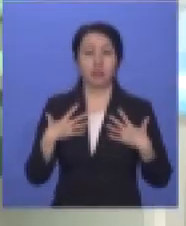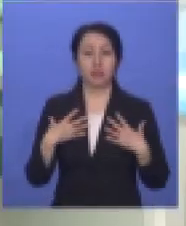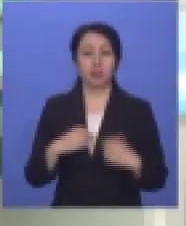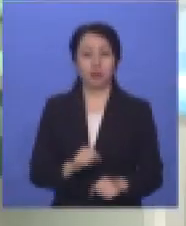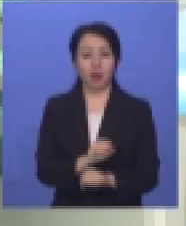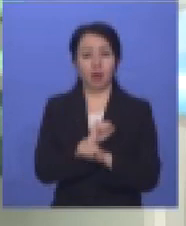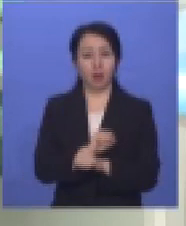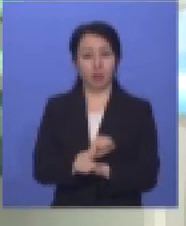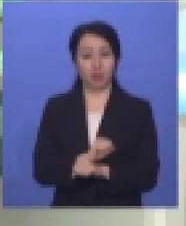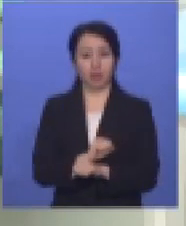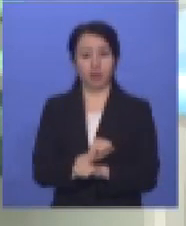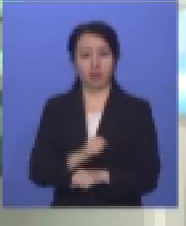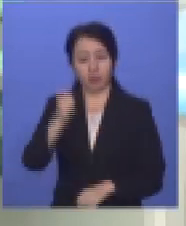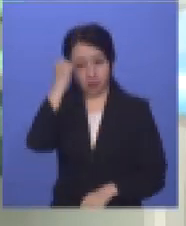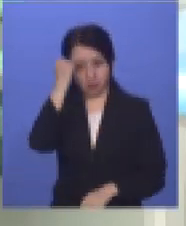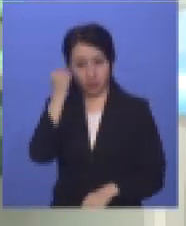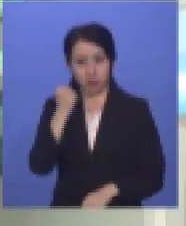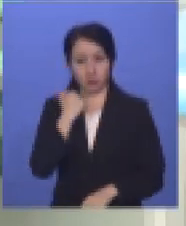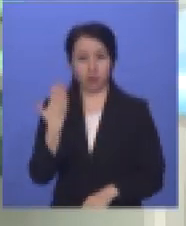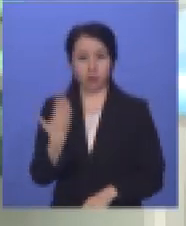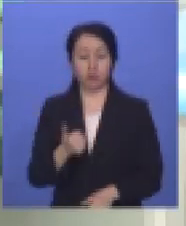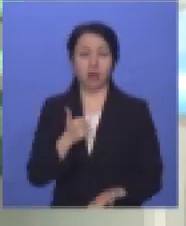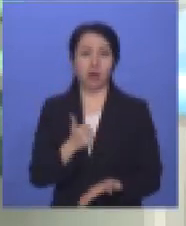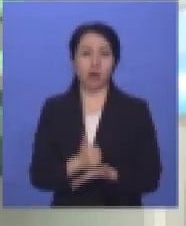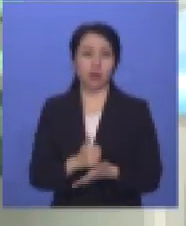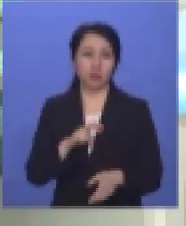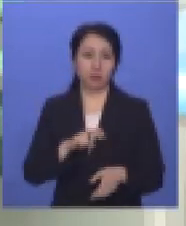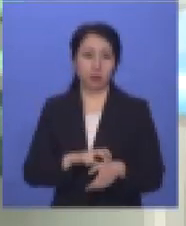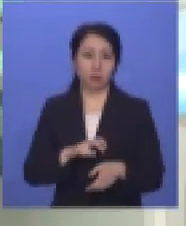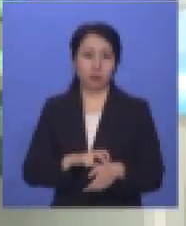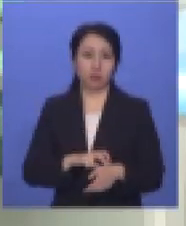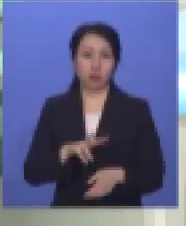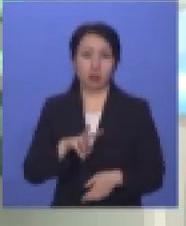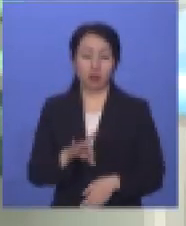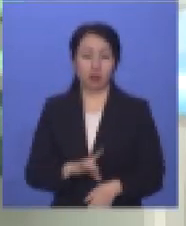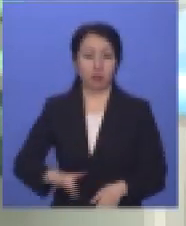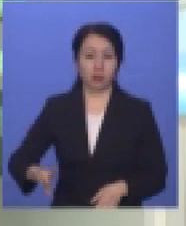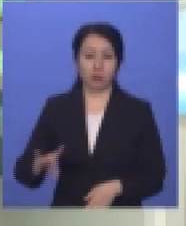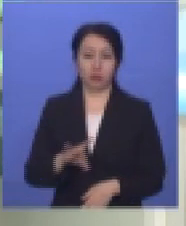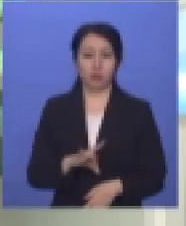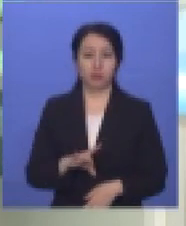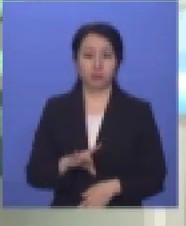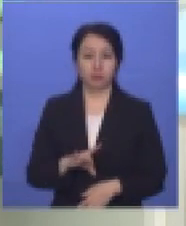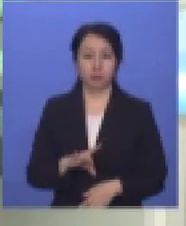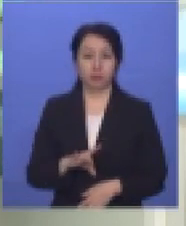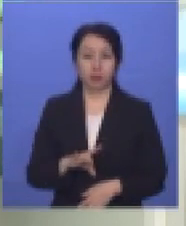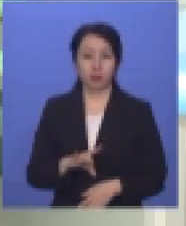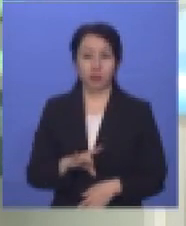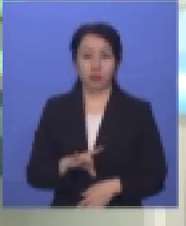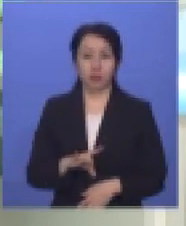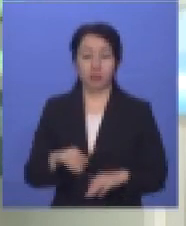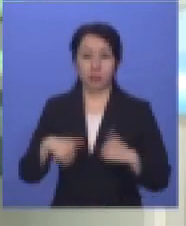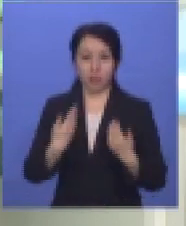здравоохранению. Спасибо нашему главному врачу Мамлютской районной больницы Гровой Карине Валерьевне за